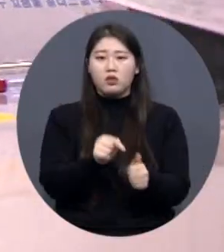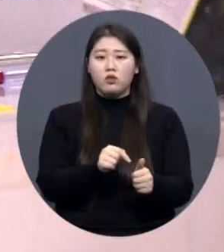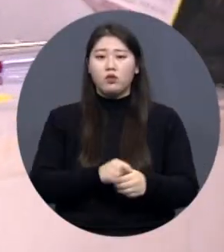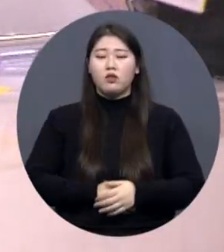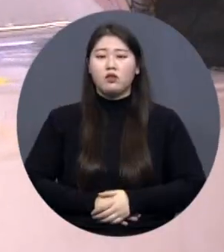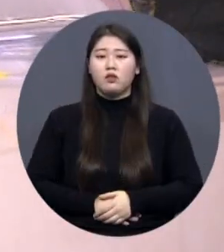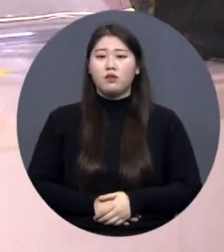지적했습니다